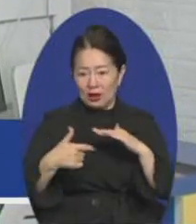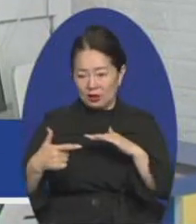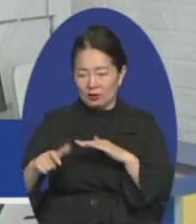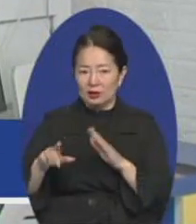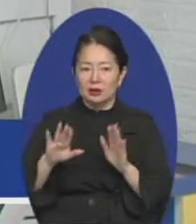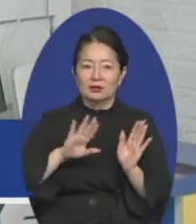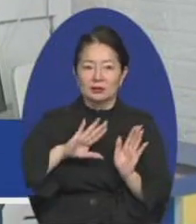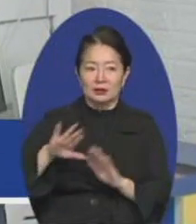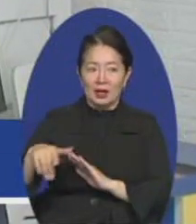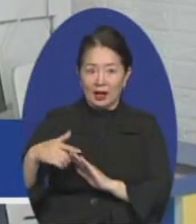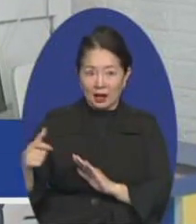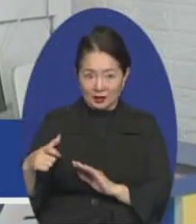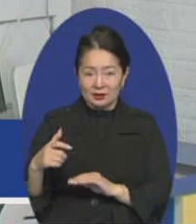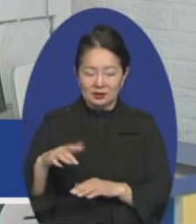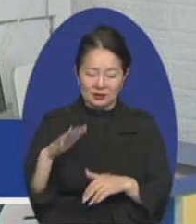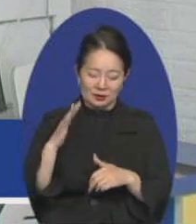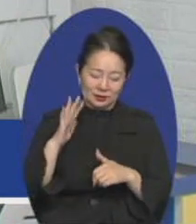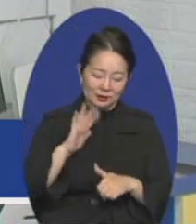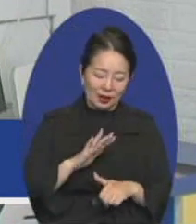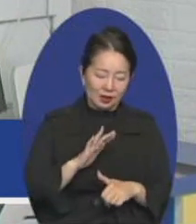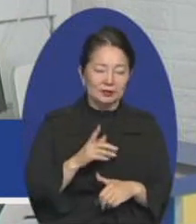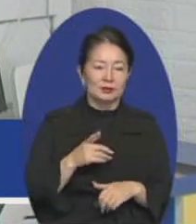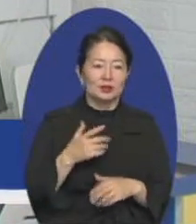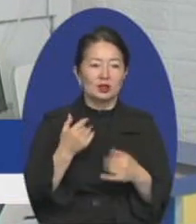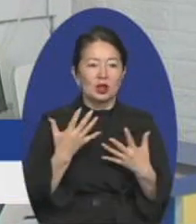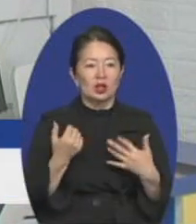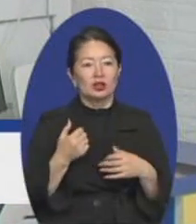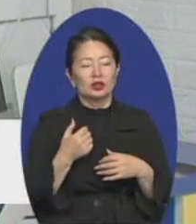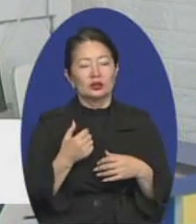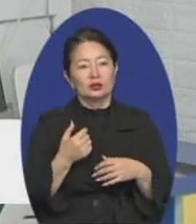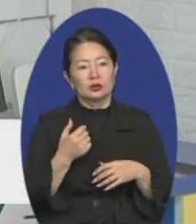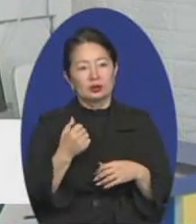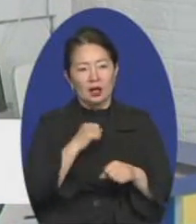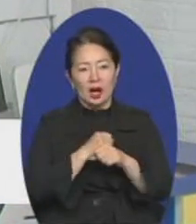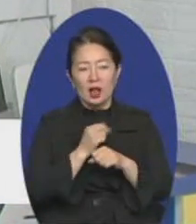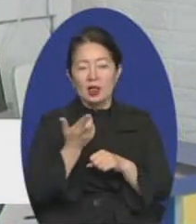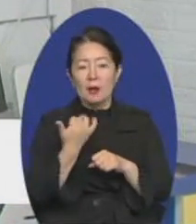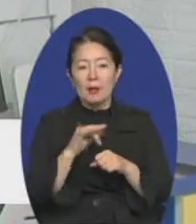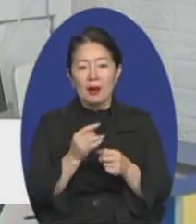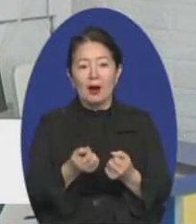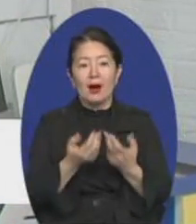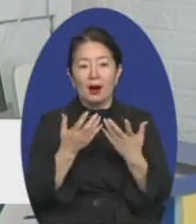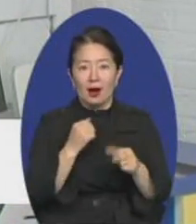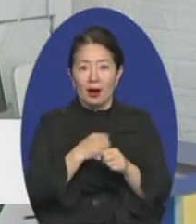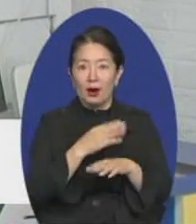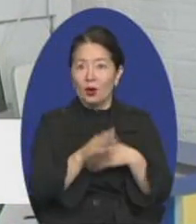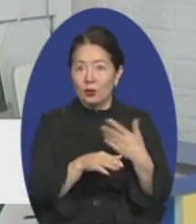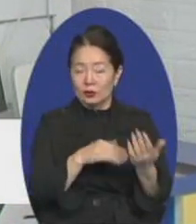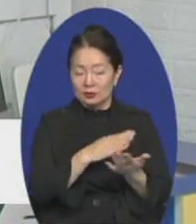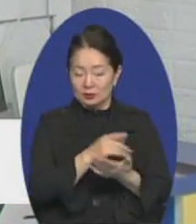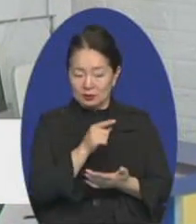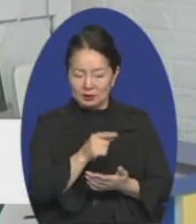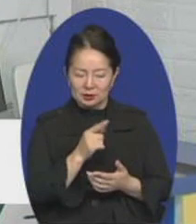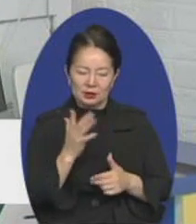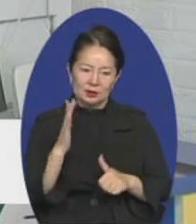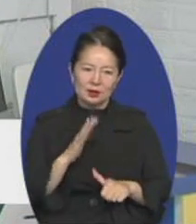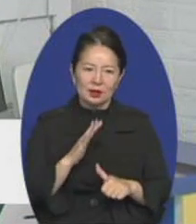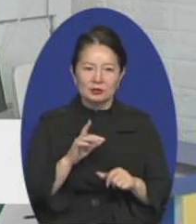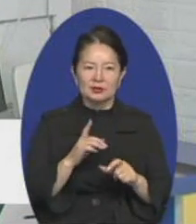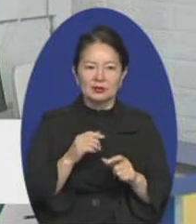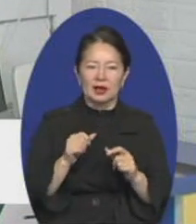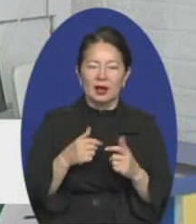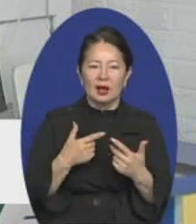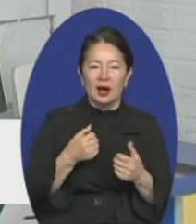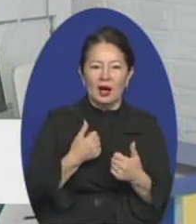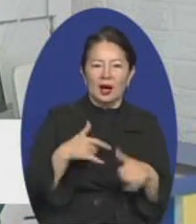татваруудынхаа хойшлуулсан тэний дарамтаас энэ олон цөөн ажлын байр гаргаад ажиллаж байгаа боловч энэ дарамтаас салаагүй ач